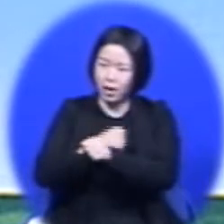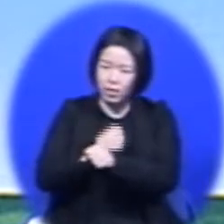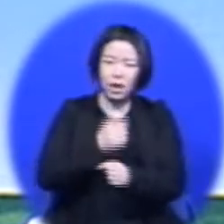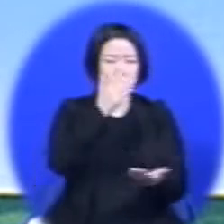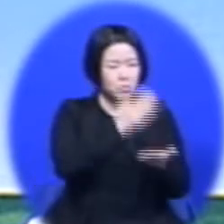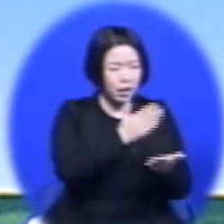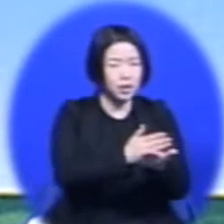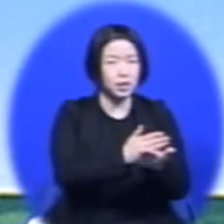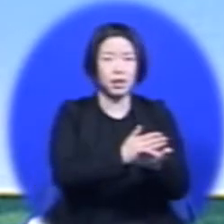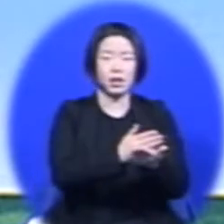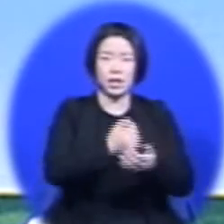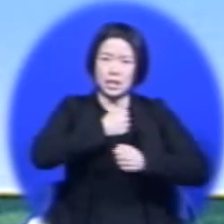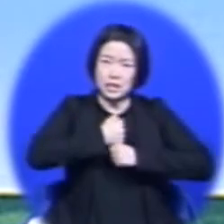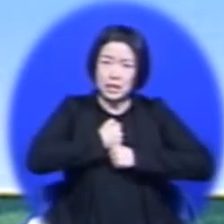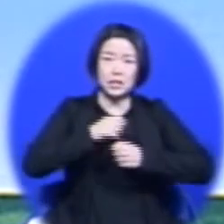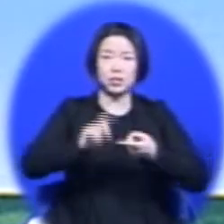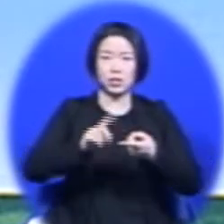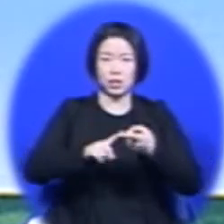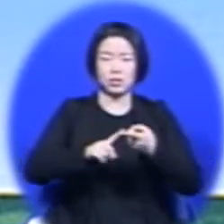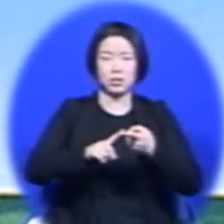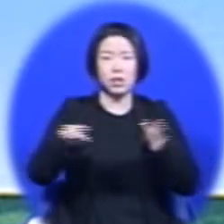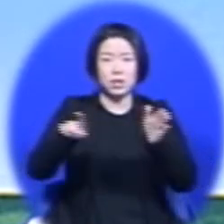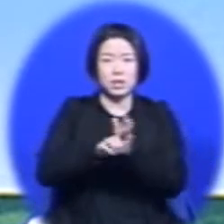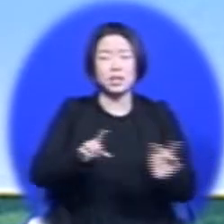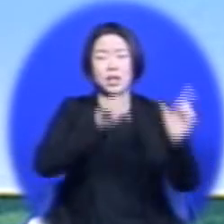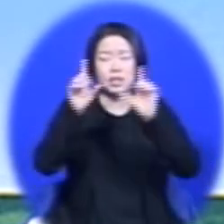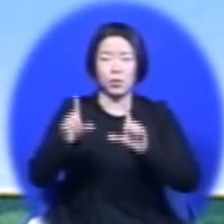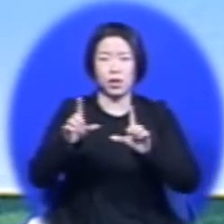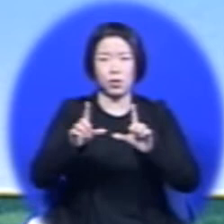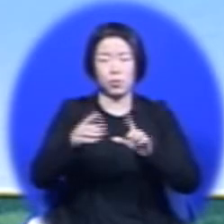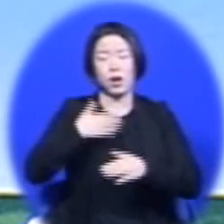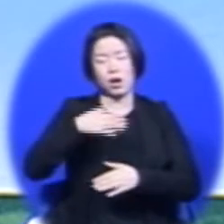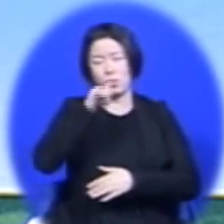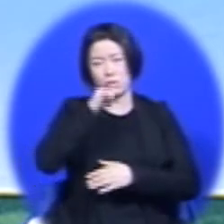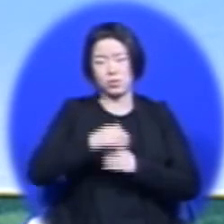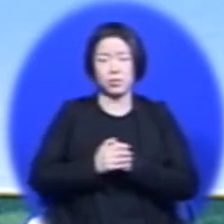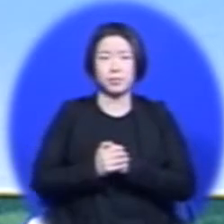말아야 된다는 것을 지키는 것을 신앙생활이라고 생각했었어요.